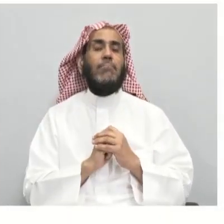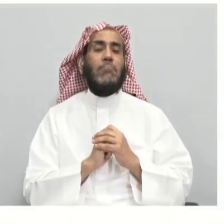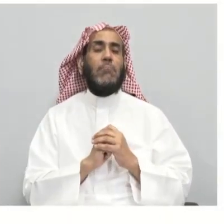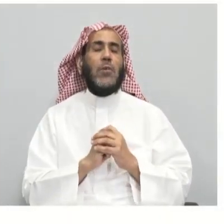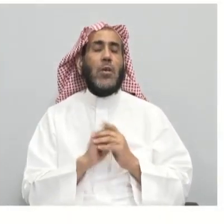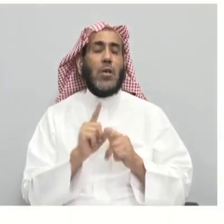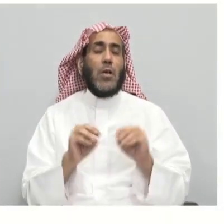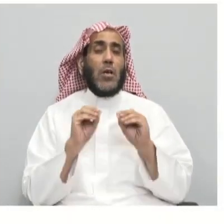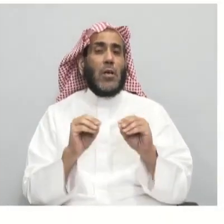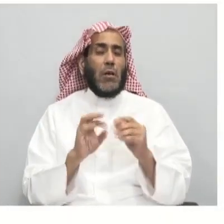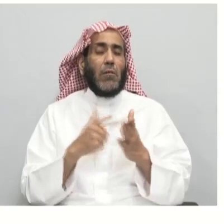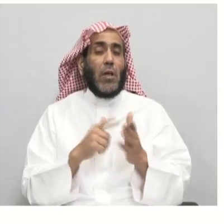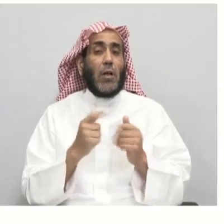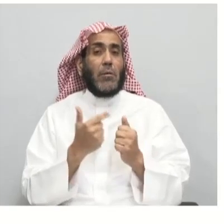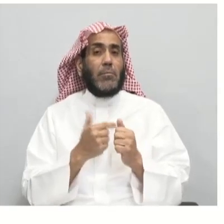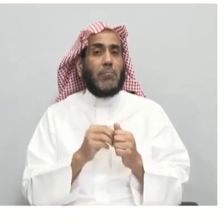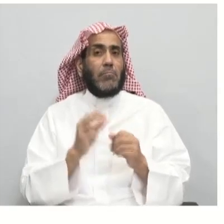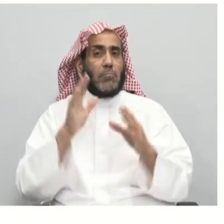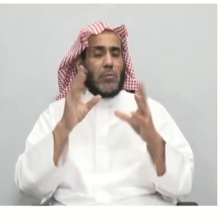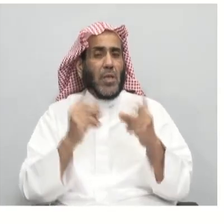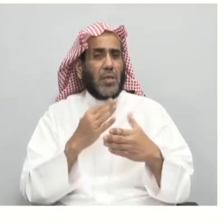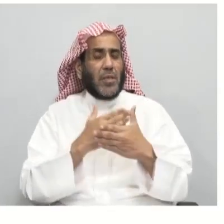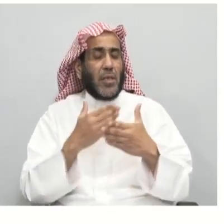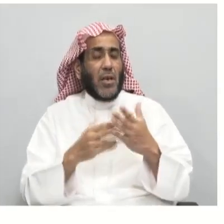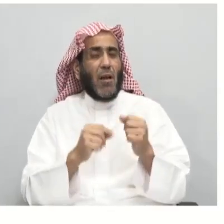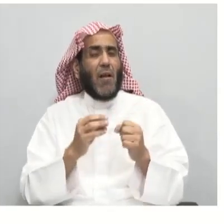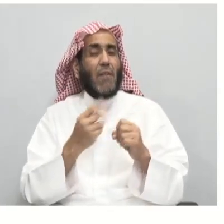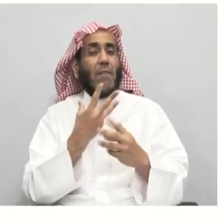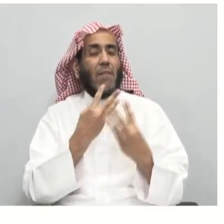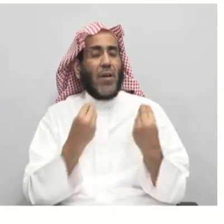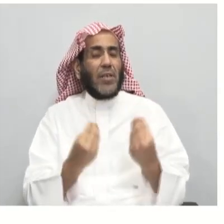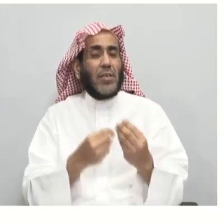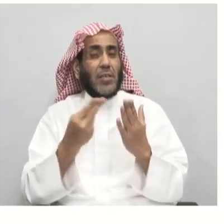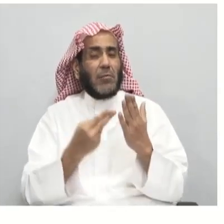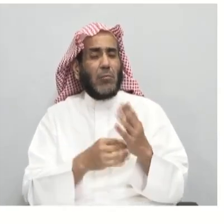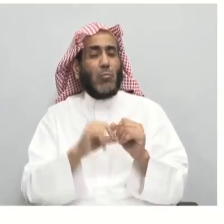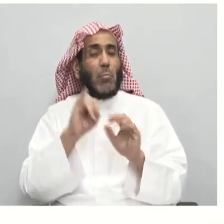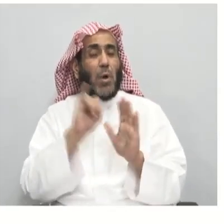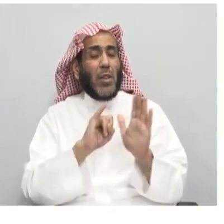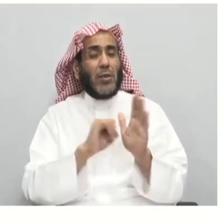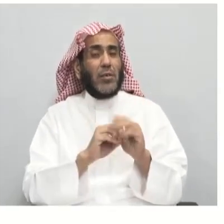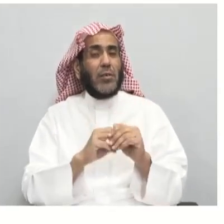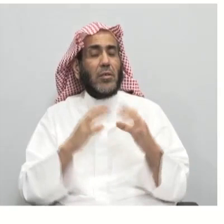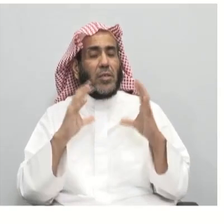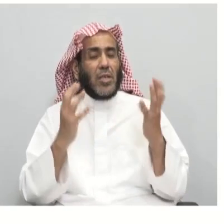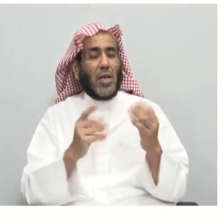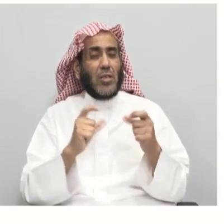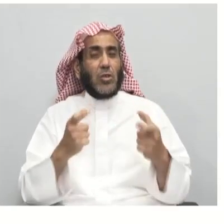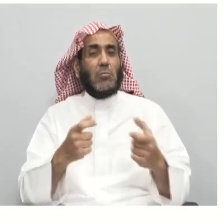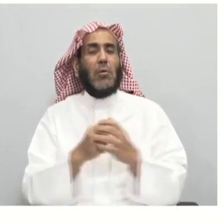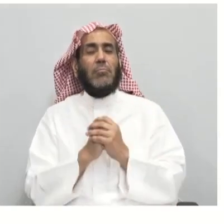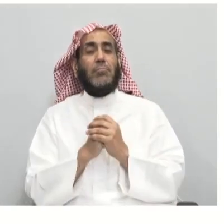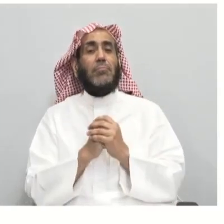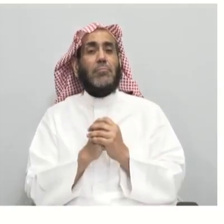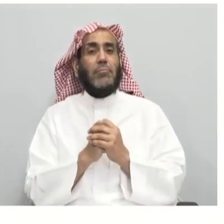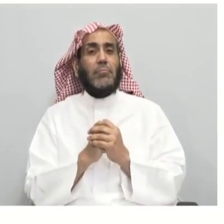كذلك تعرفنا على عناصر الفن الكتابي كتابه محضر اداره اجتماع